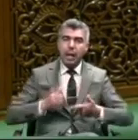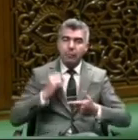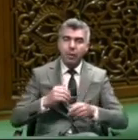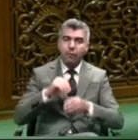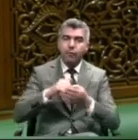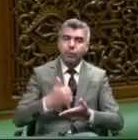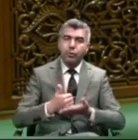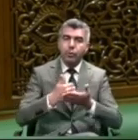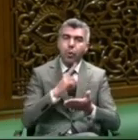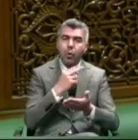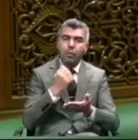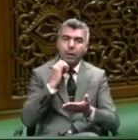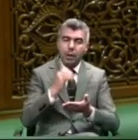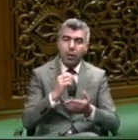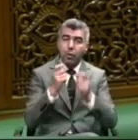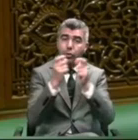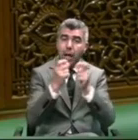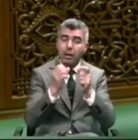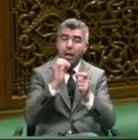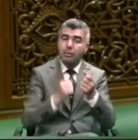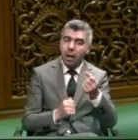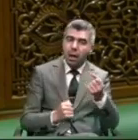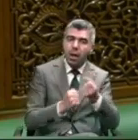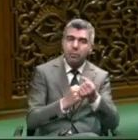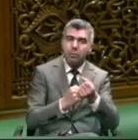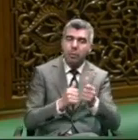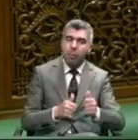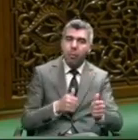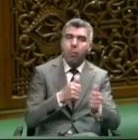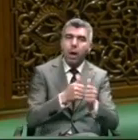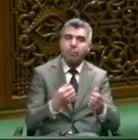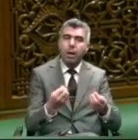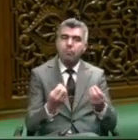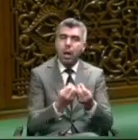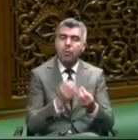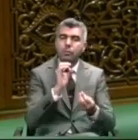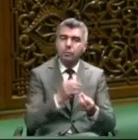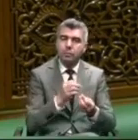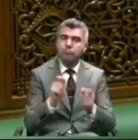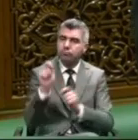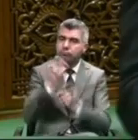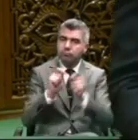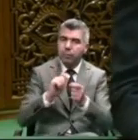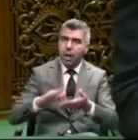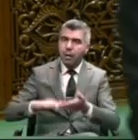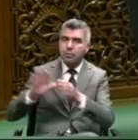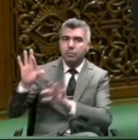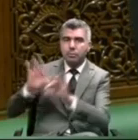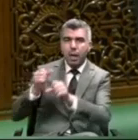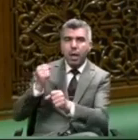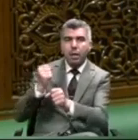المقاصه تحفيز ودعم المقاوله الوطنيه ومواكبتها بما يضمن لها افاقا واحده للاستثمار ومحققه لفرص الشغل